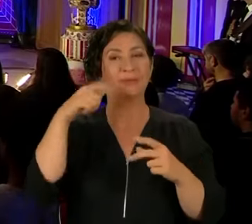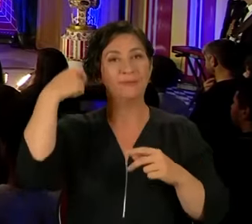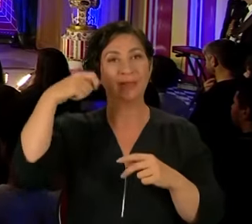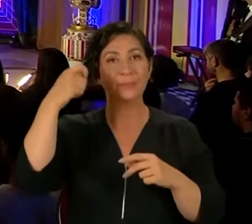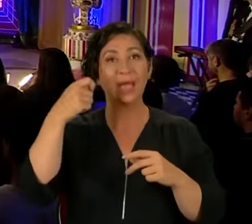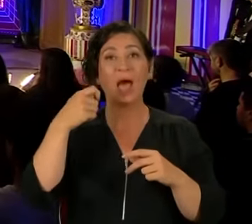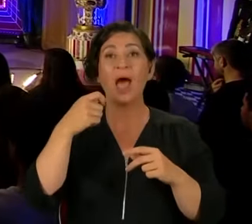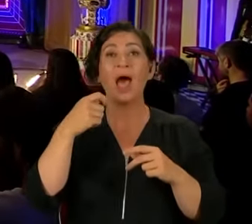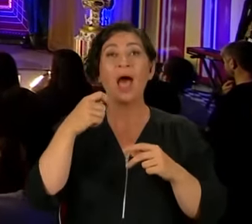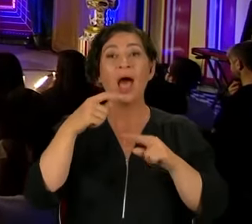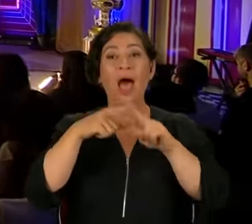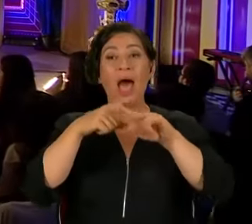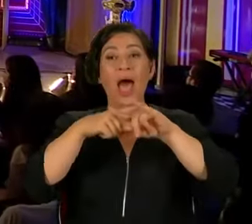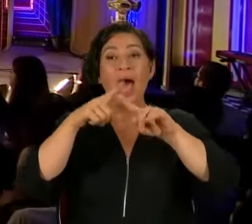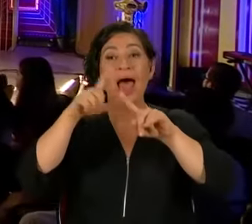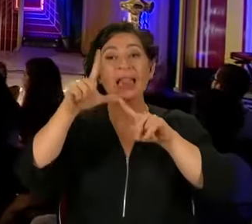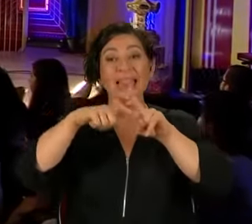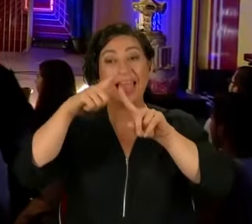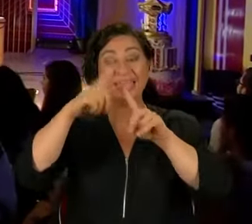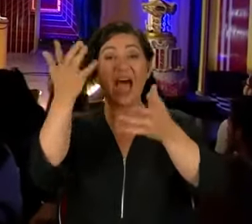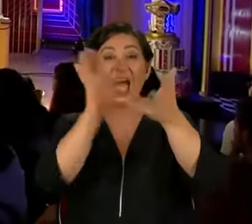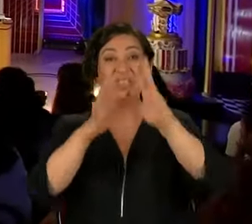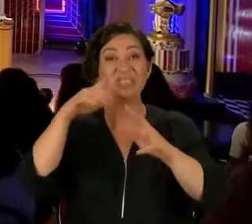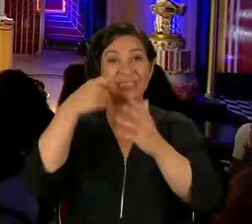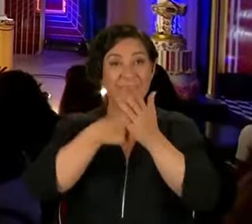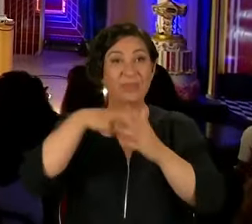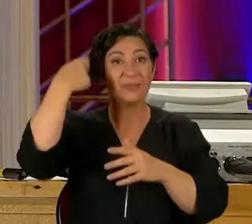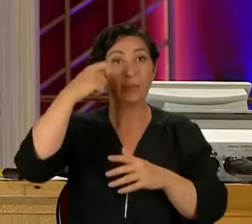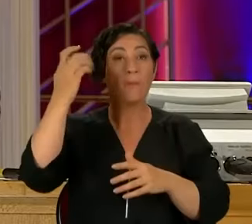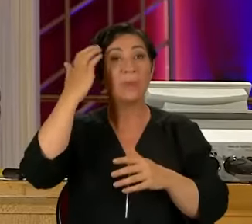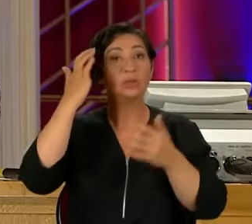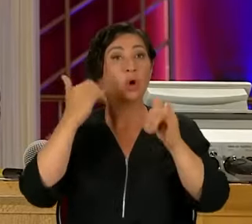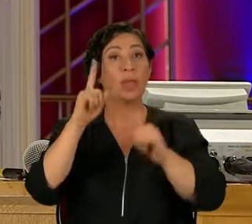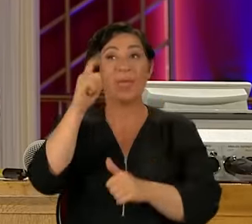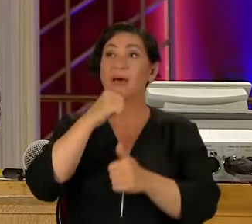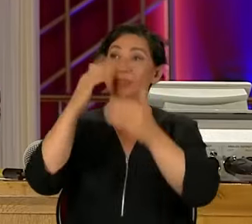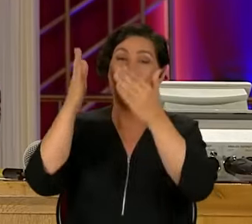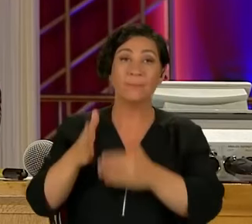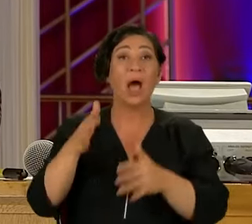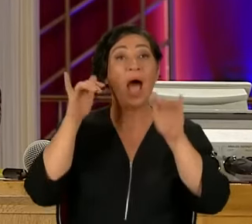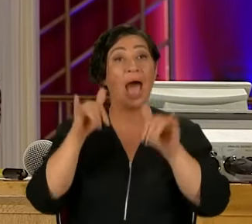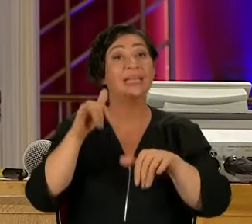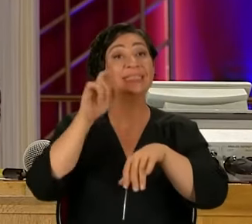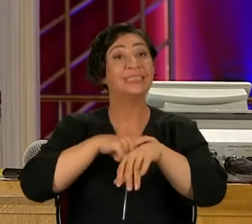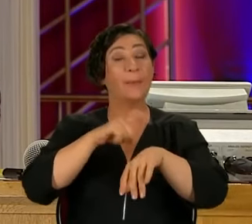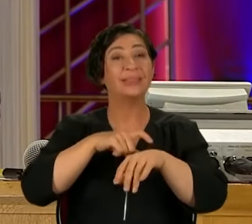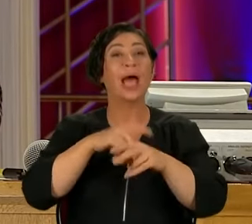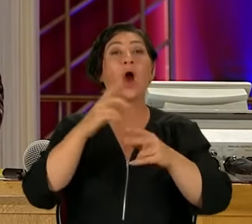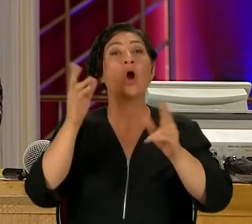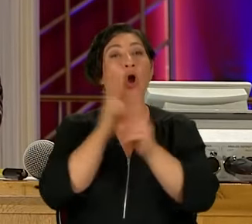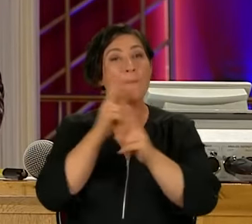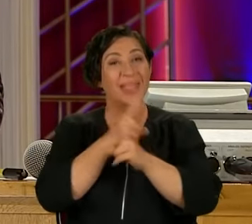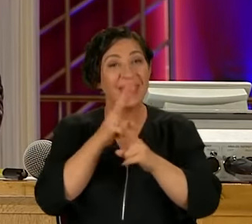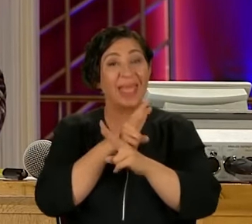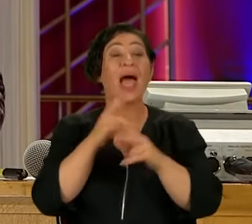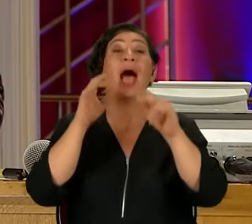filmde, Ahlat Ağacı isimli filmde başrol oynayan bir adam. Aynı zamanda bir stand-up komedyen